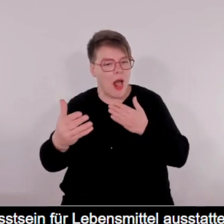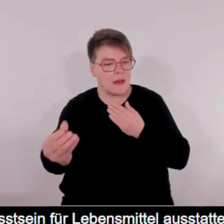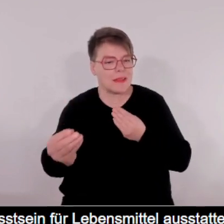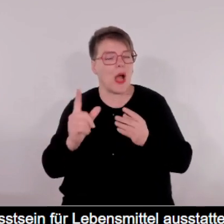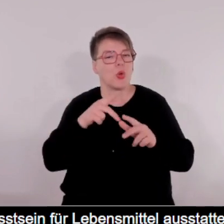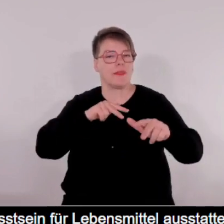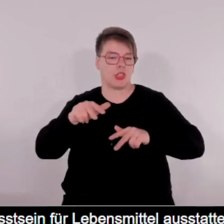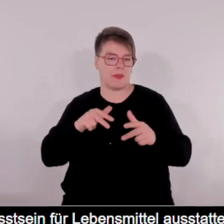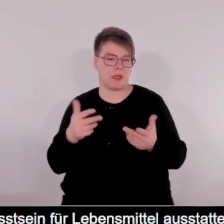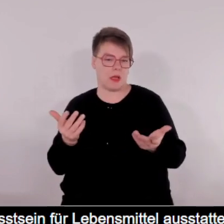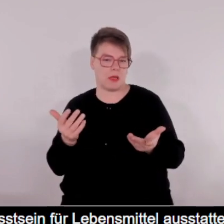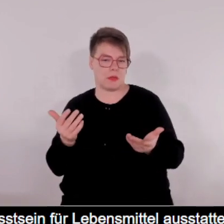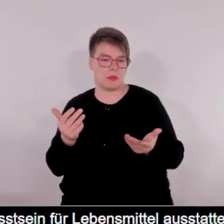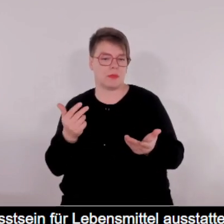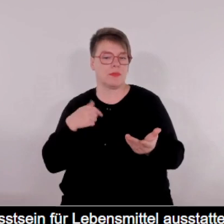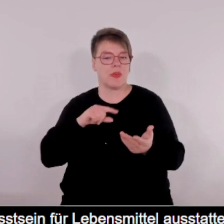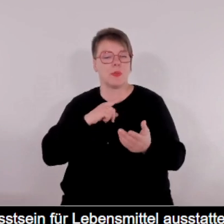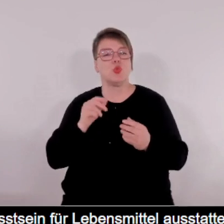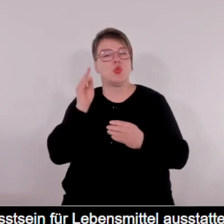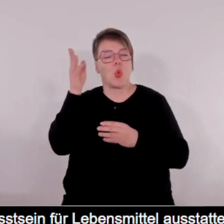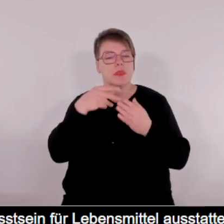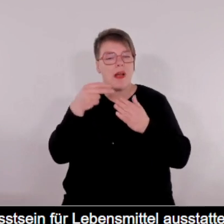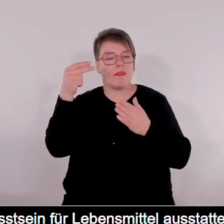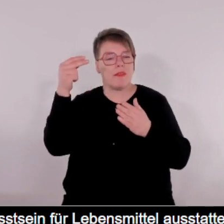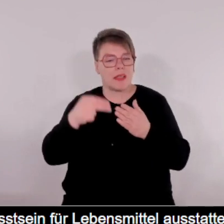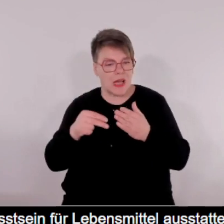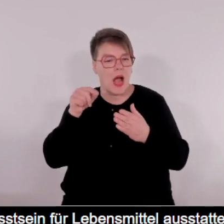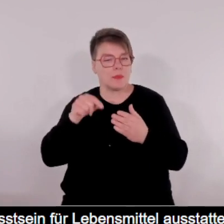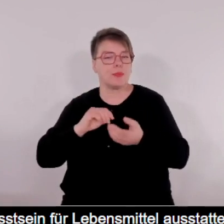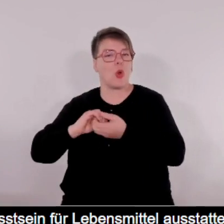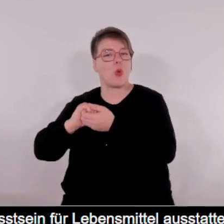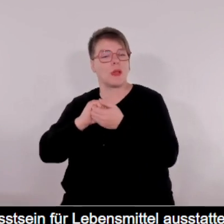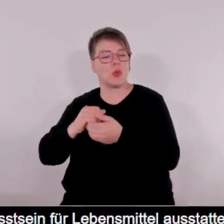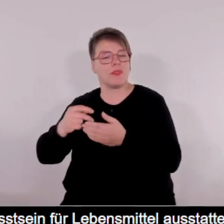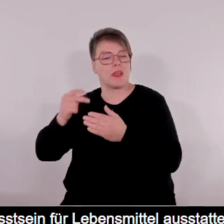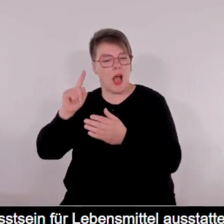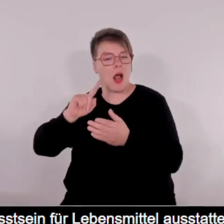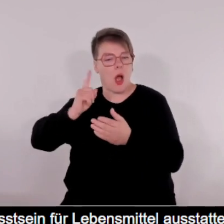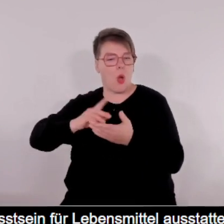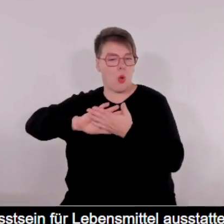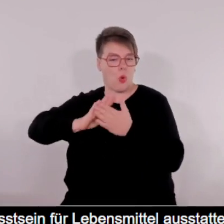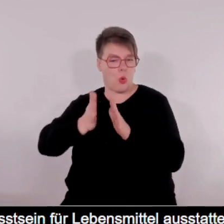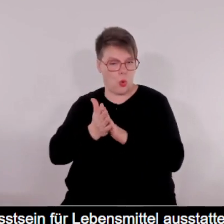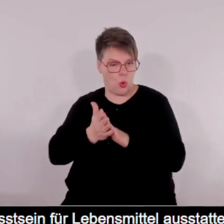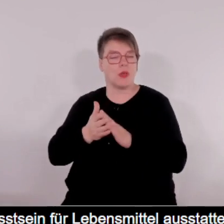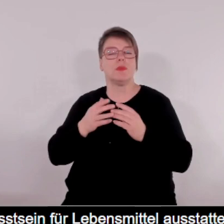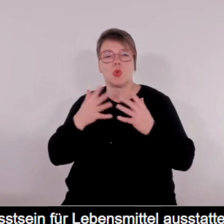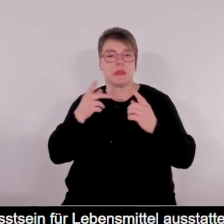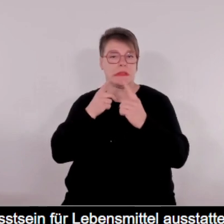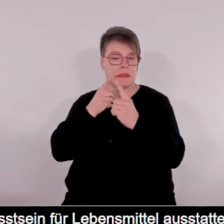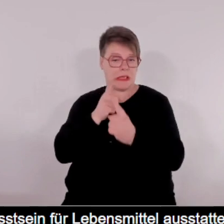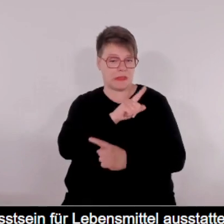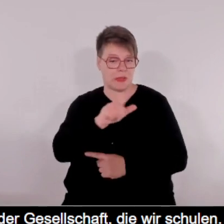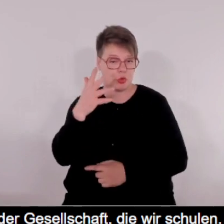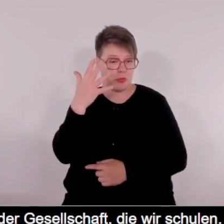kommen wir sehr gut voran und ich lade Sie ganz herzlich ein, ab dem Januar 2024 auch uns im Bayerischen Staatsministerium für